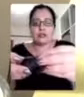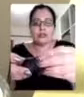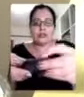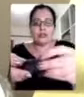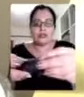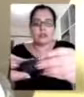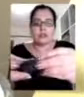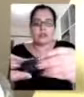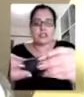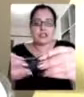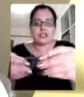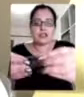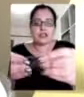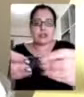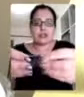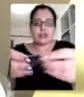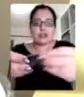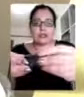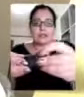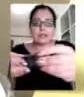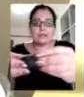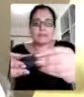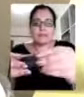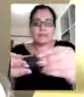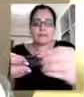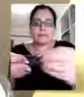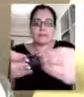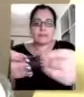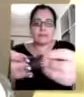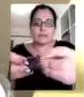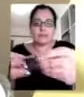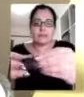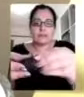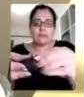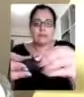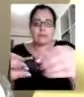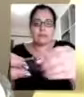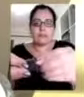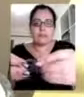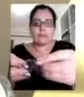sonra onu yavaş yavaş döndüre döndüre